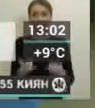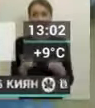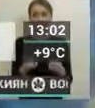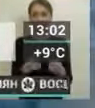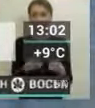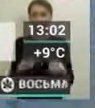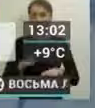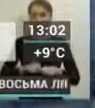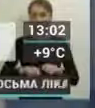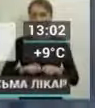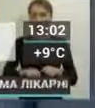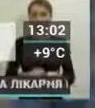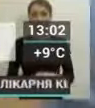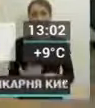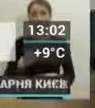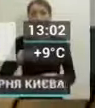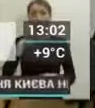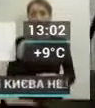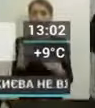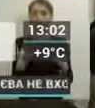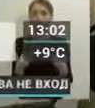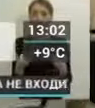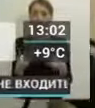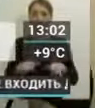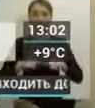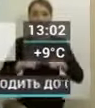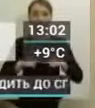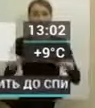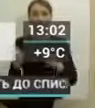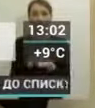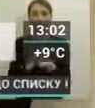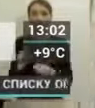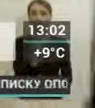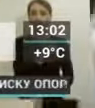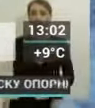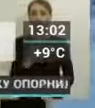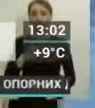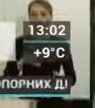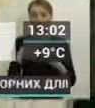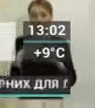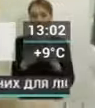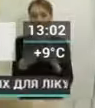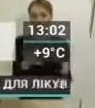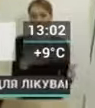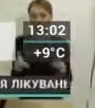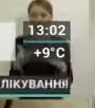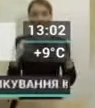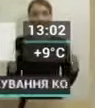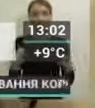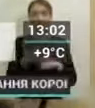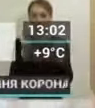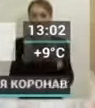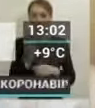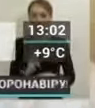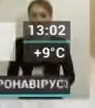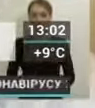7 медзакладів, де можуть надавати допомогу інфікованим. Кличко каже, в Олександрівській є спеціальні палати для президента та